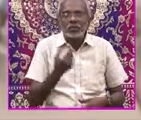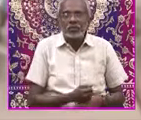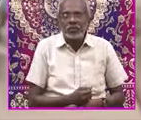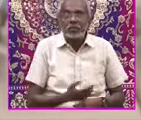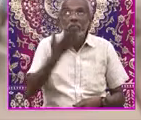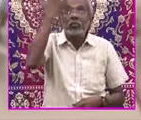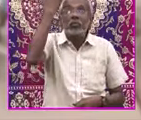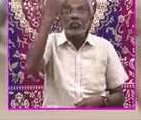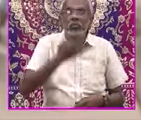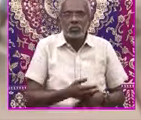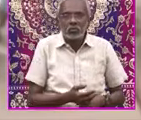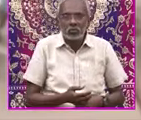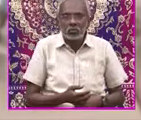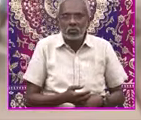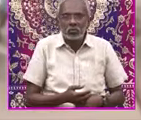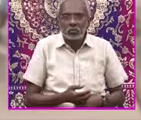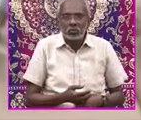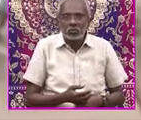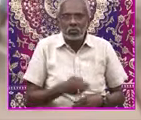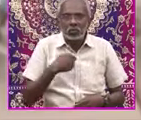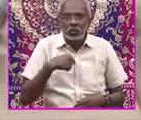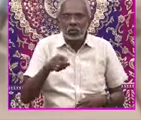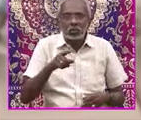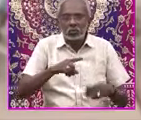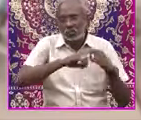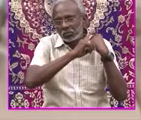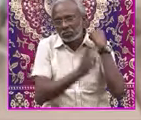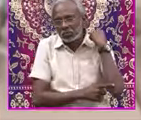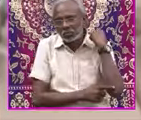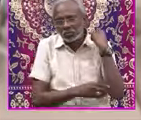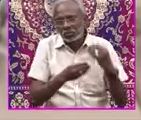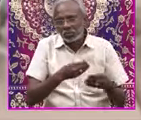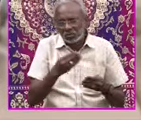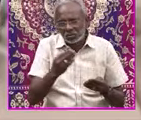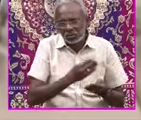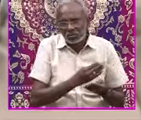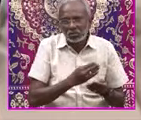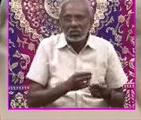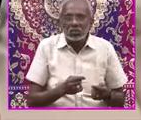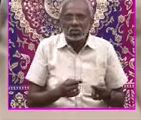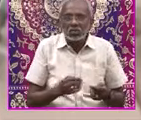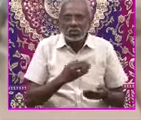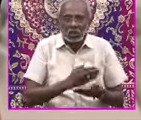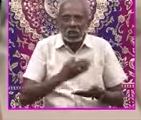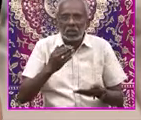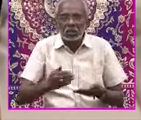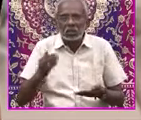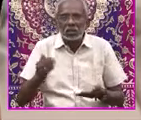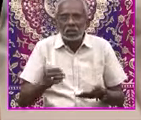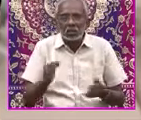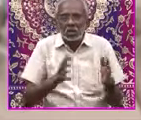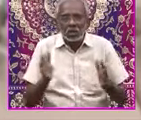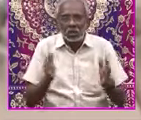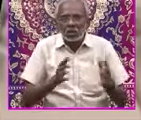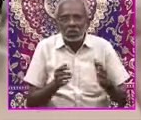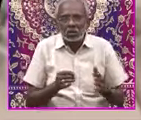என அஞ்சினர். தமது இறுதி காலம் நெருங்கிவிட்டதோ என எண்ணி அலைந்து குலைந்து நடுங்கினர்.